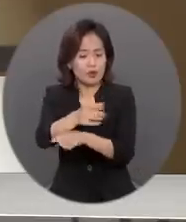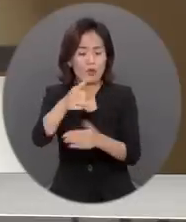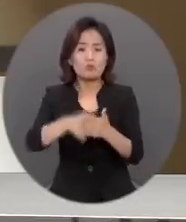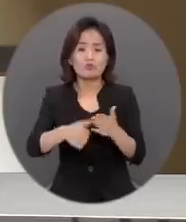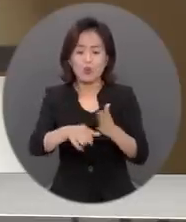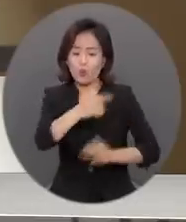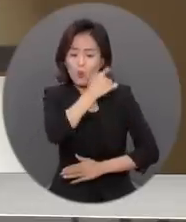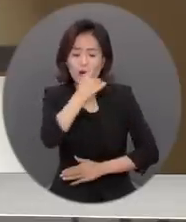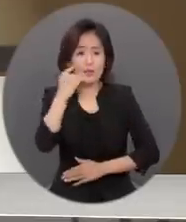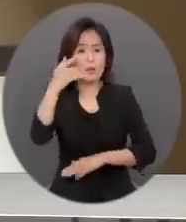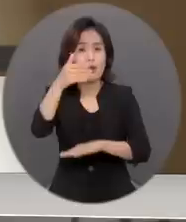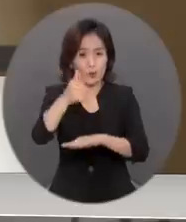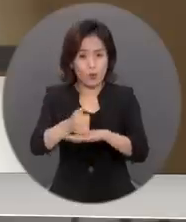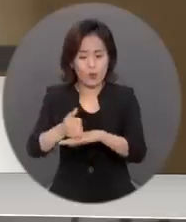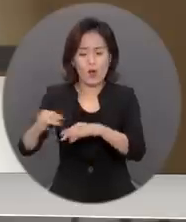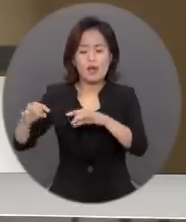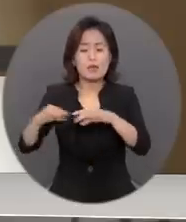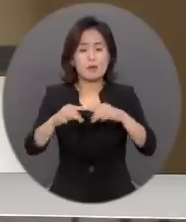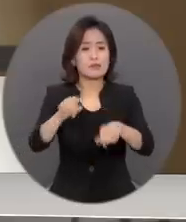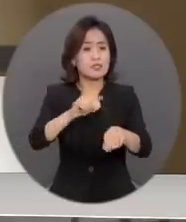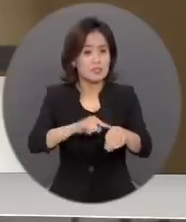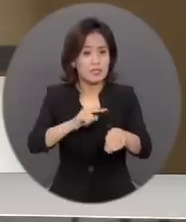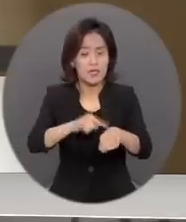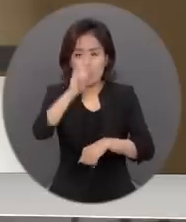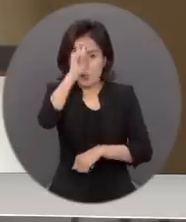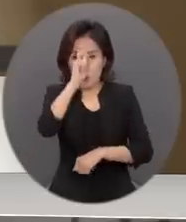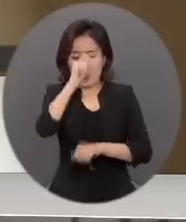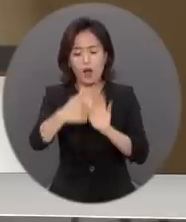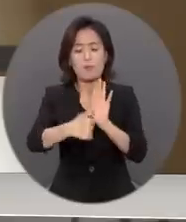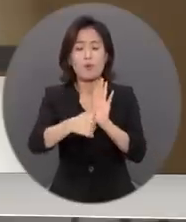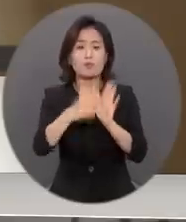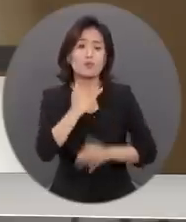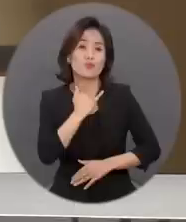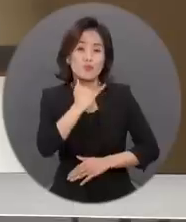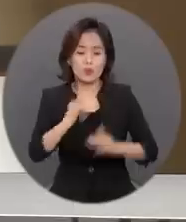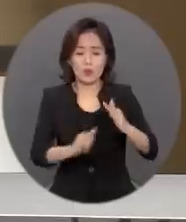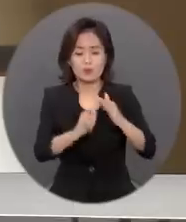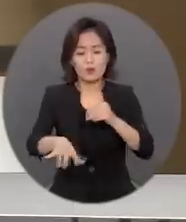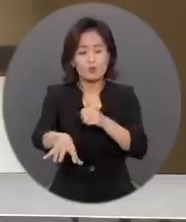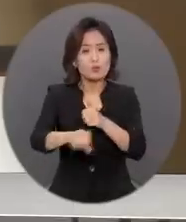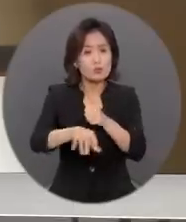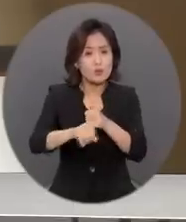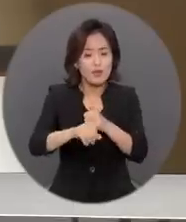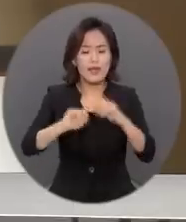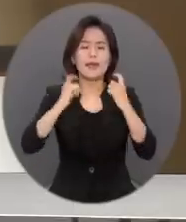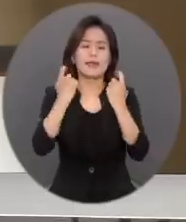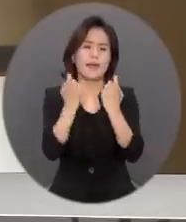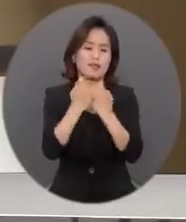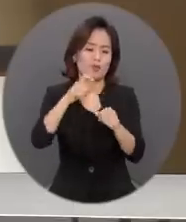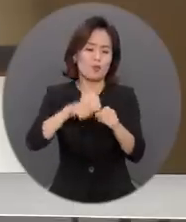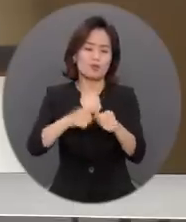물품들을 확인해 보니 스마트워치나 모자, 명품 넥타이, 가정용 청소기 등으로 사적인 용도로